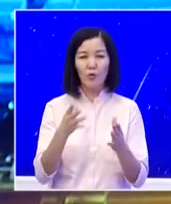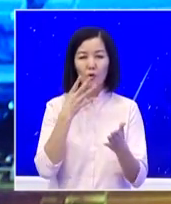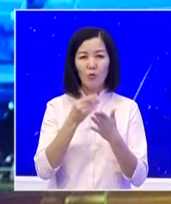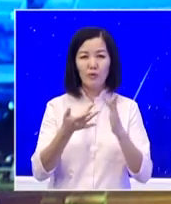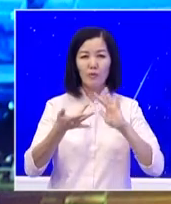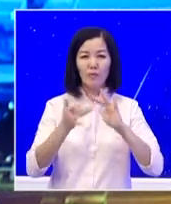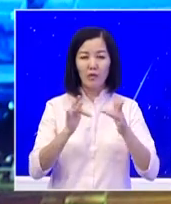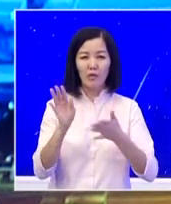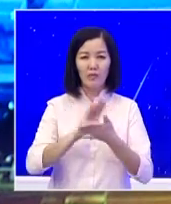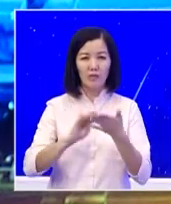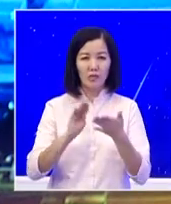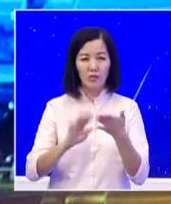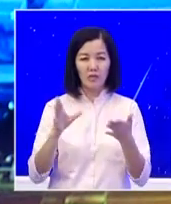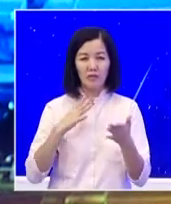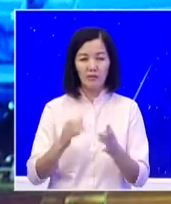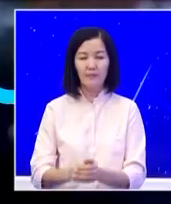Твиттердегі парақшасында жазды.